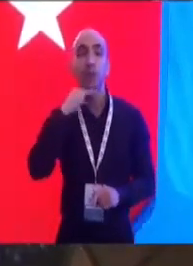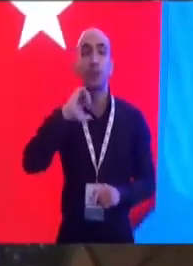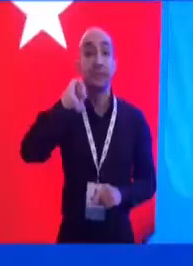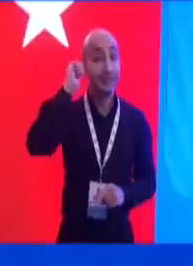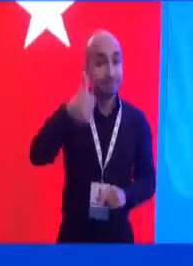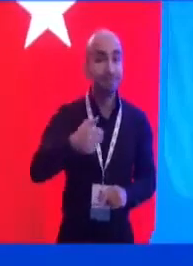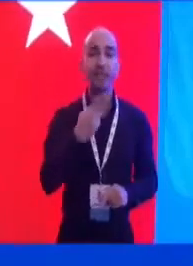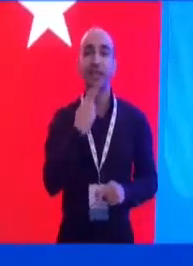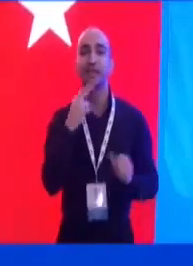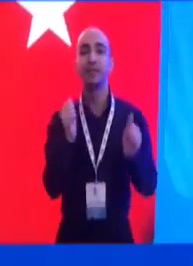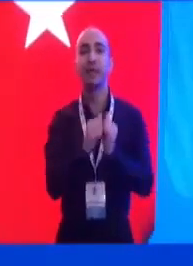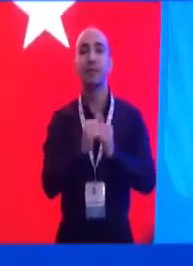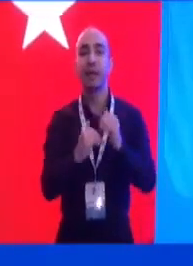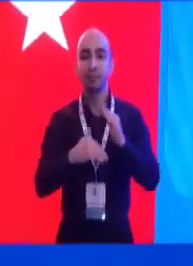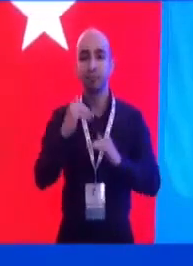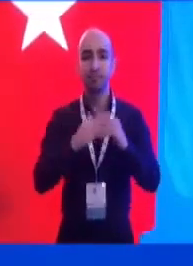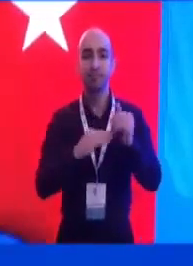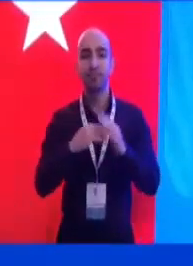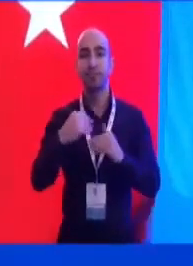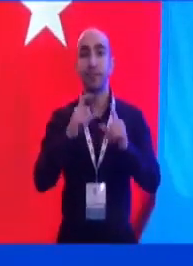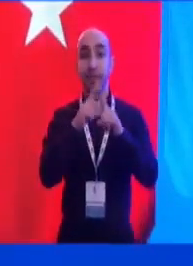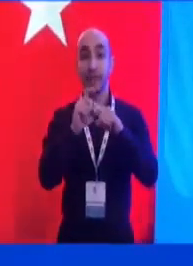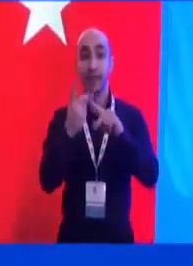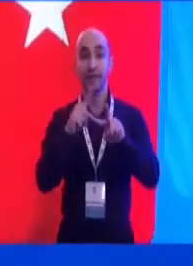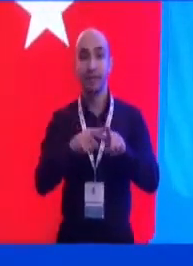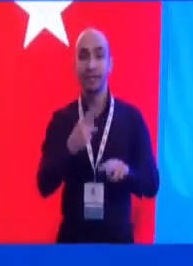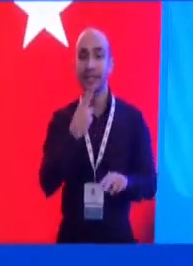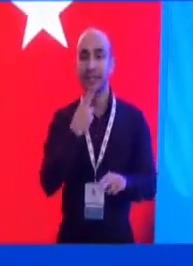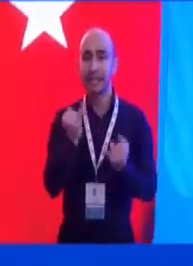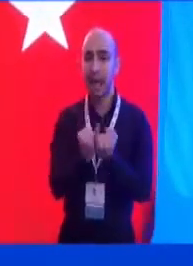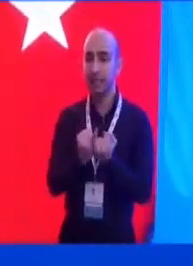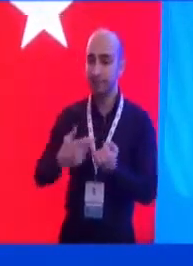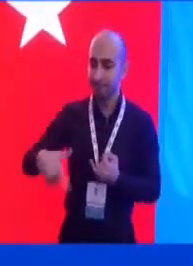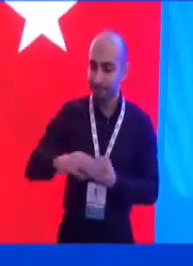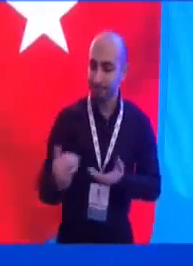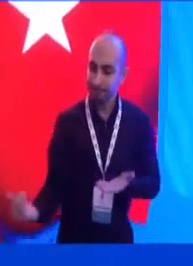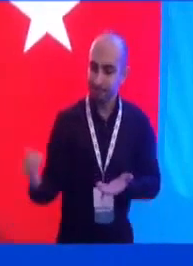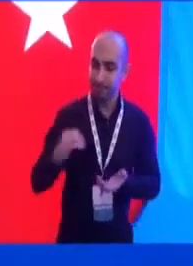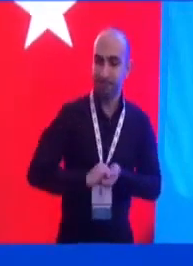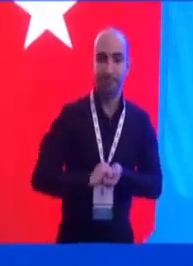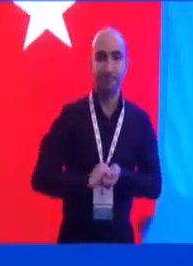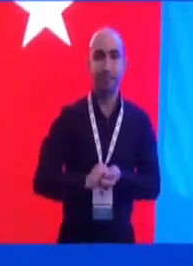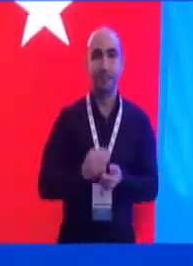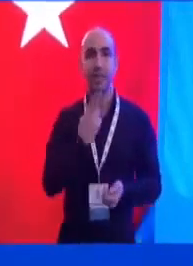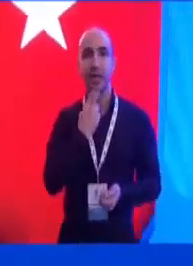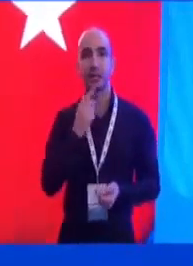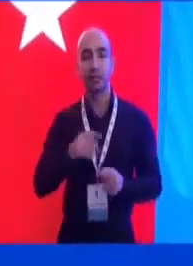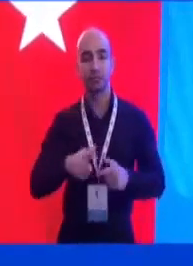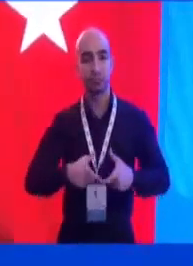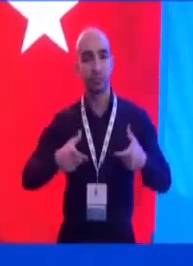edecek. Deva Partisi'ni kız kardeşleriyle birlikte el ele veren kadınlar büyütecek.